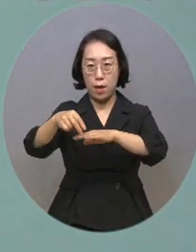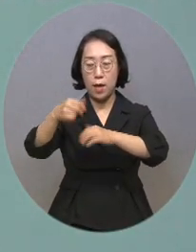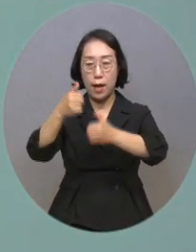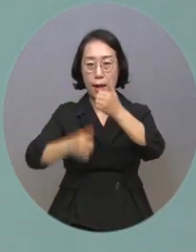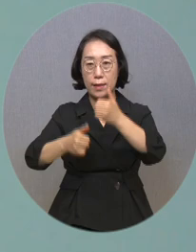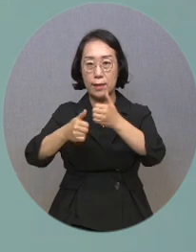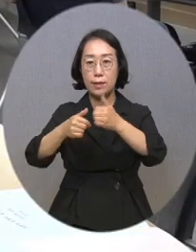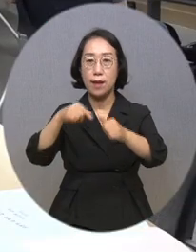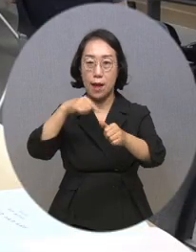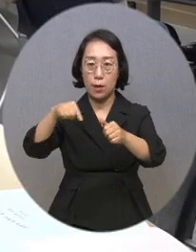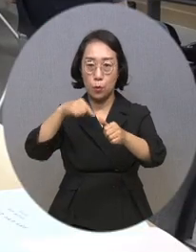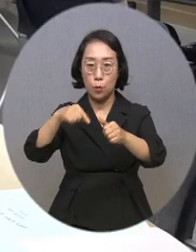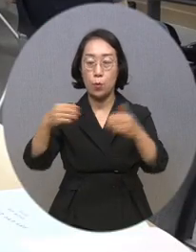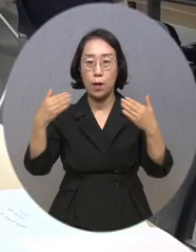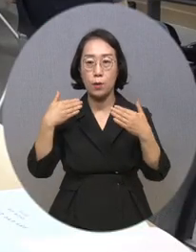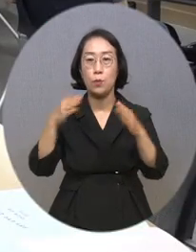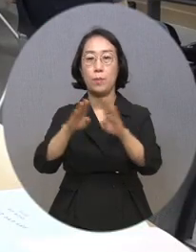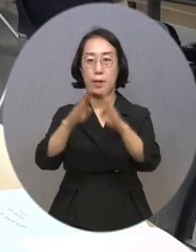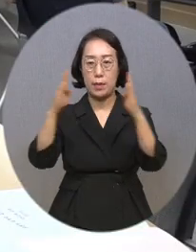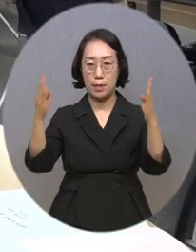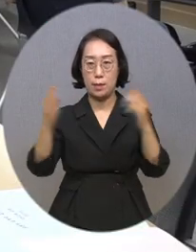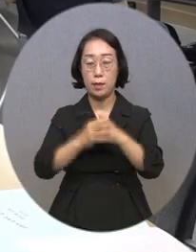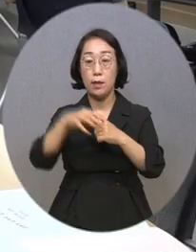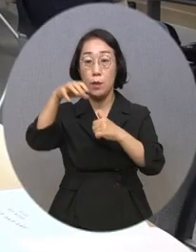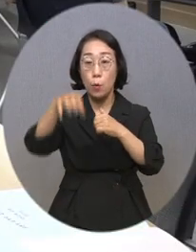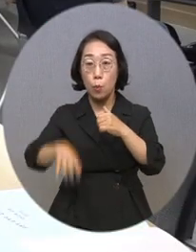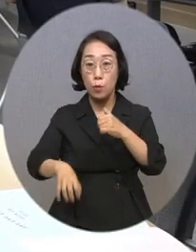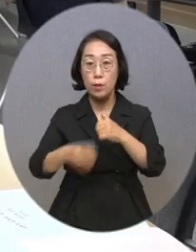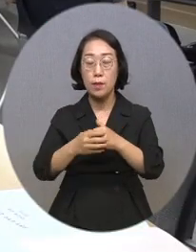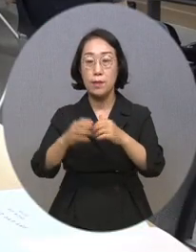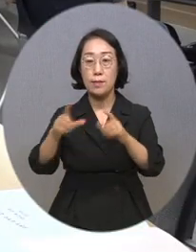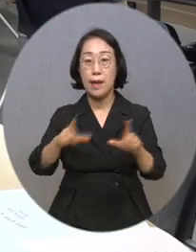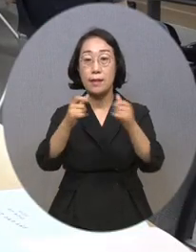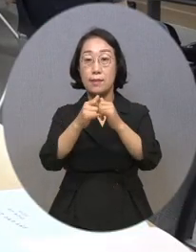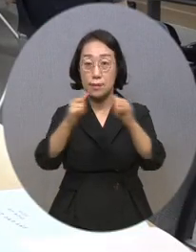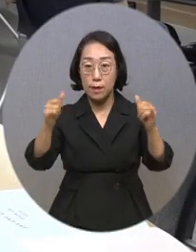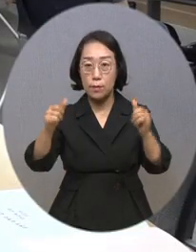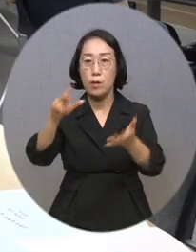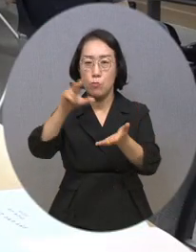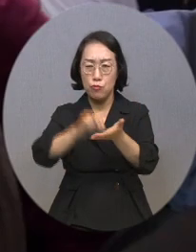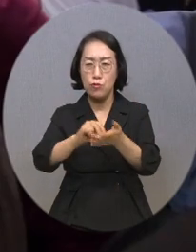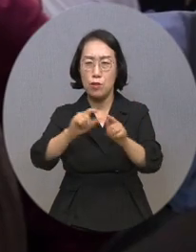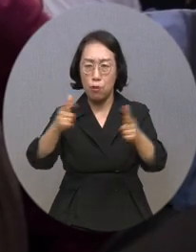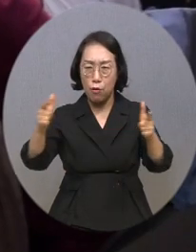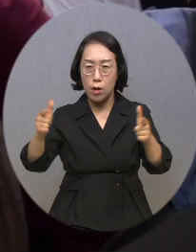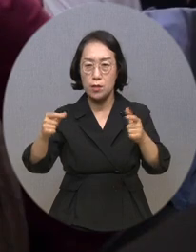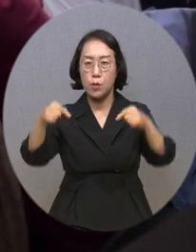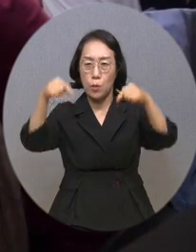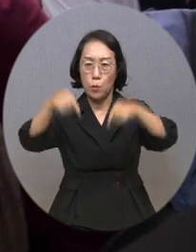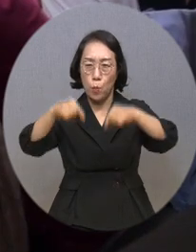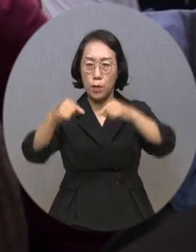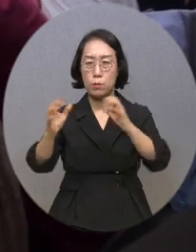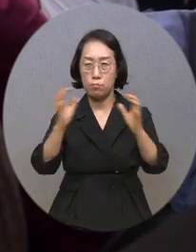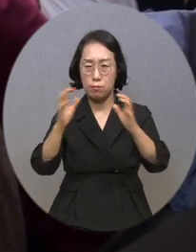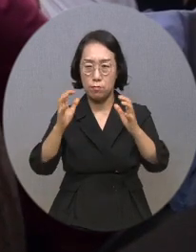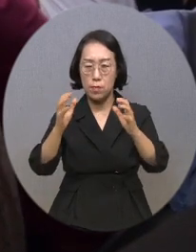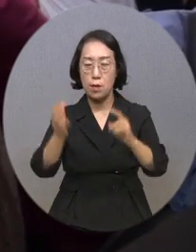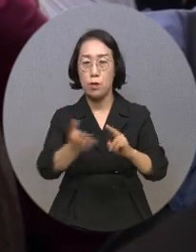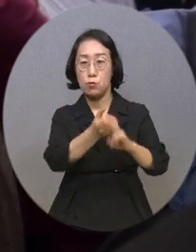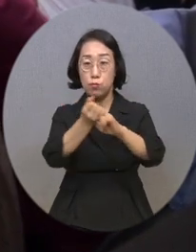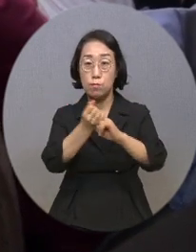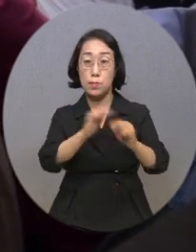기본교육을 진행했습니다. 공론장은 시민들이 그들의 삶을 둘러싼 문제를 논의하면서 시민의 잠재력을